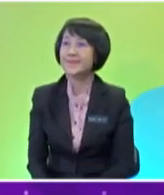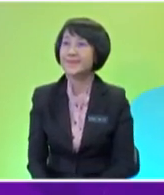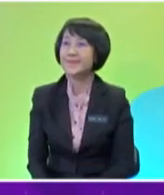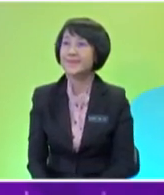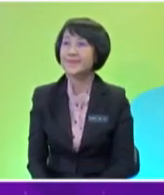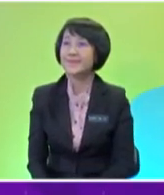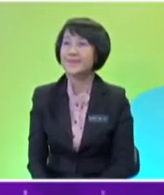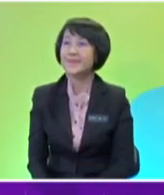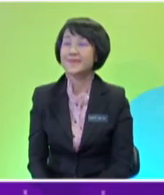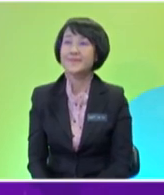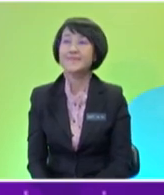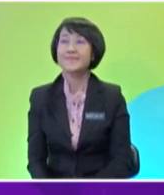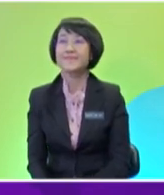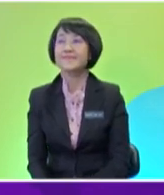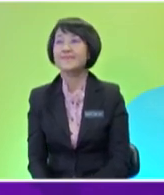adik